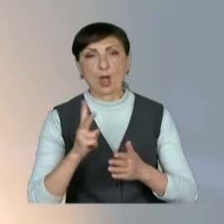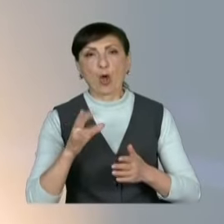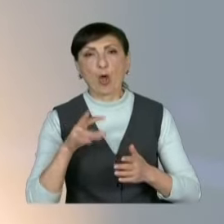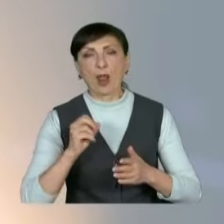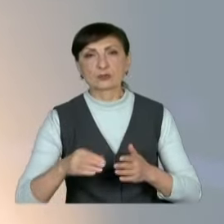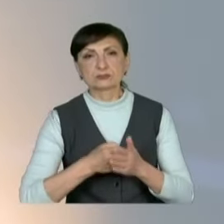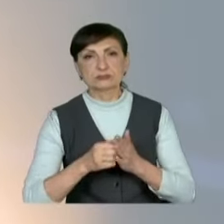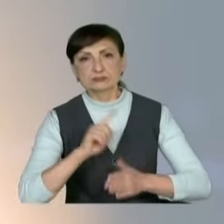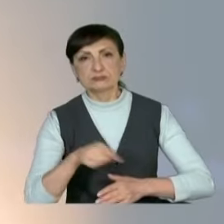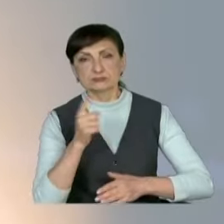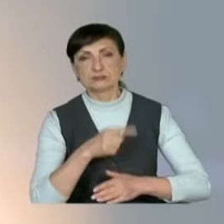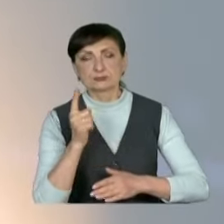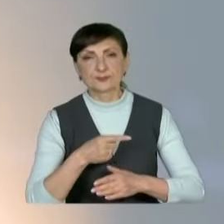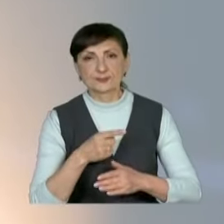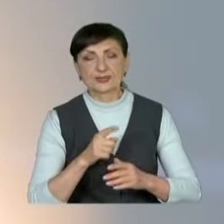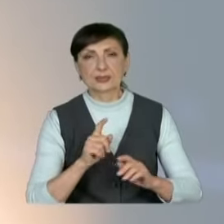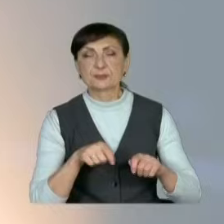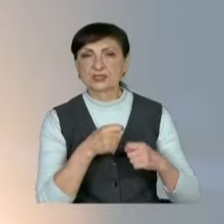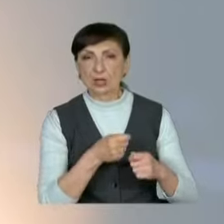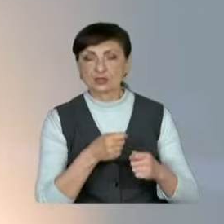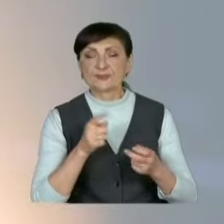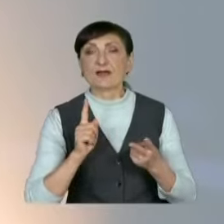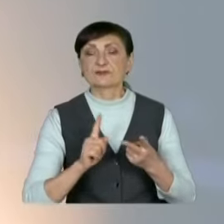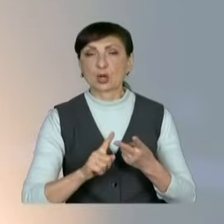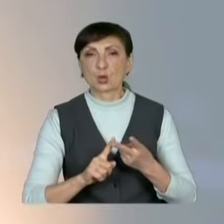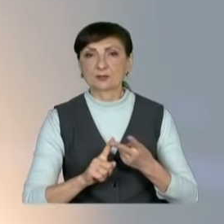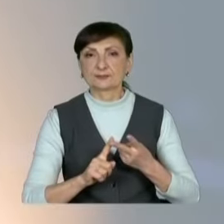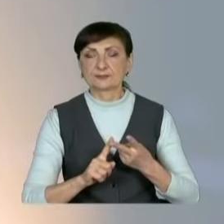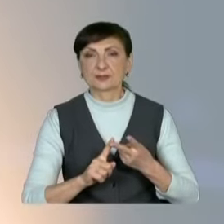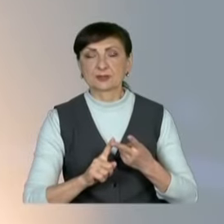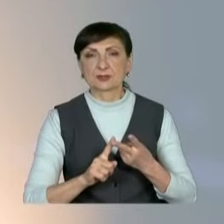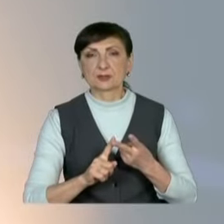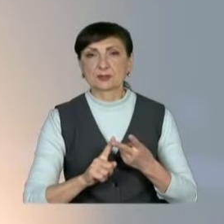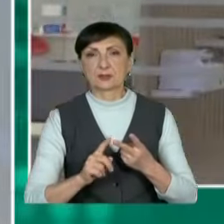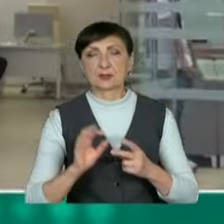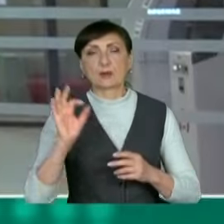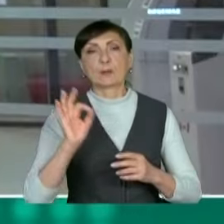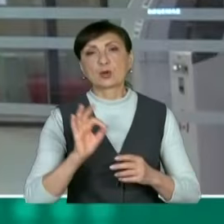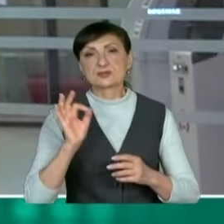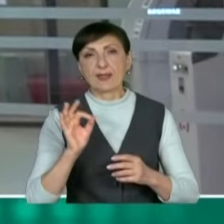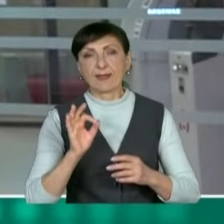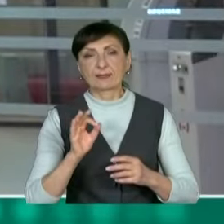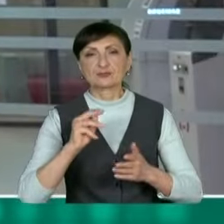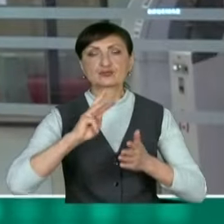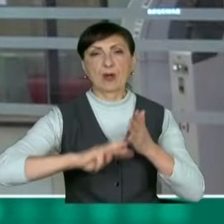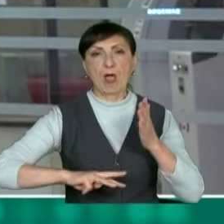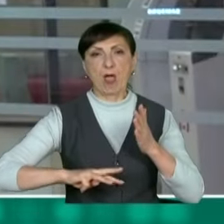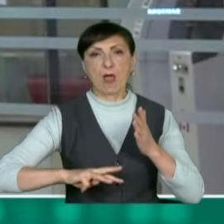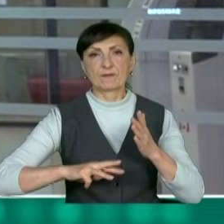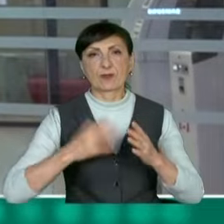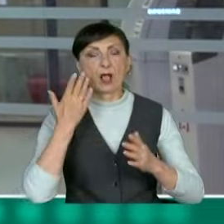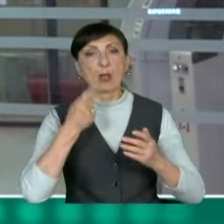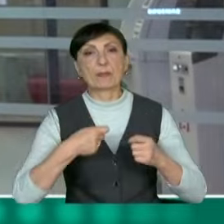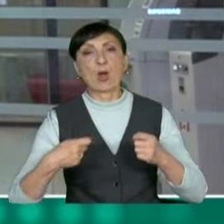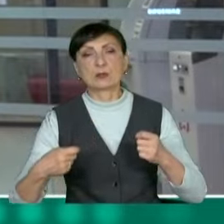компаниям. Второй момент – это, начисление пени, просрочек,